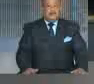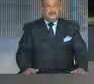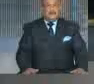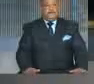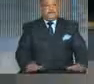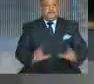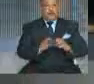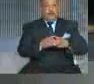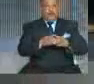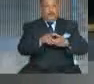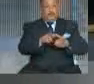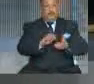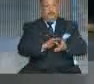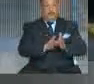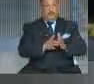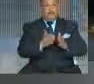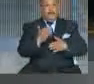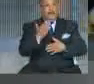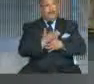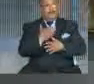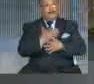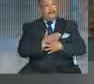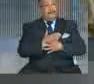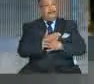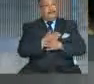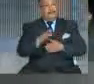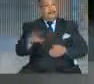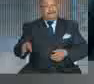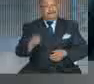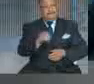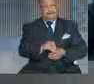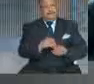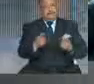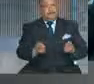العروض، فقرات نالت إعجاب الجمهور الحاضر.